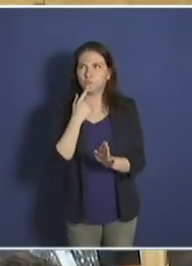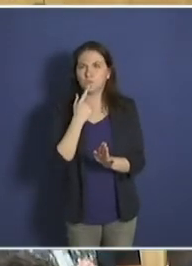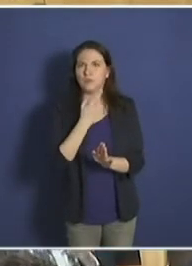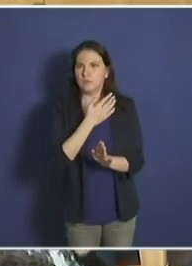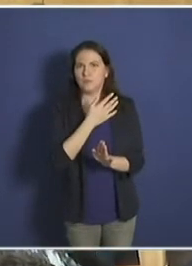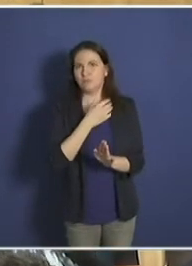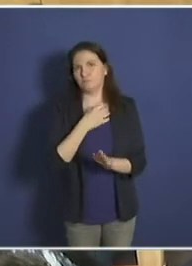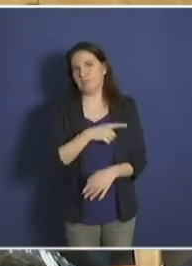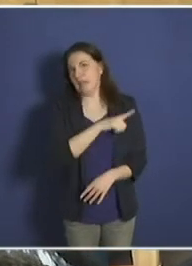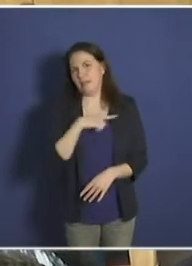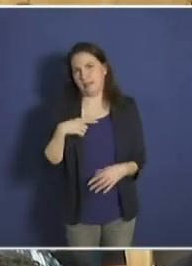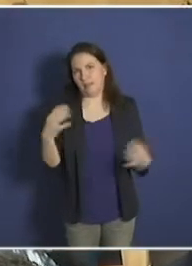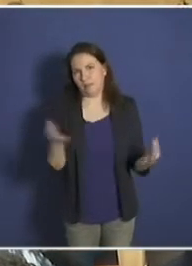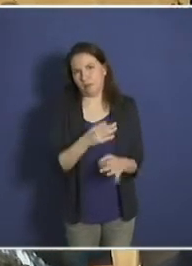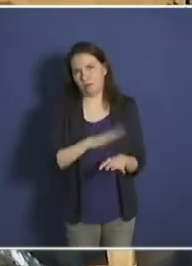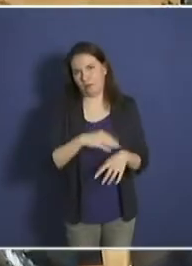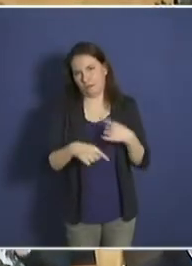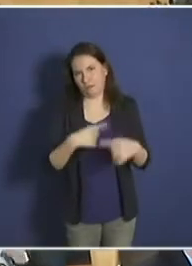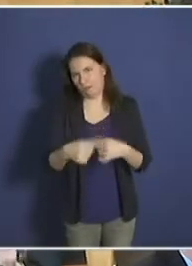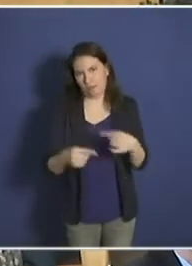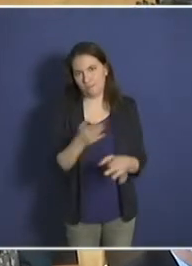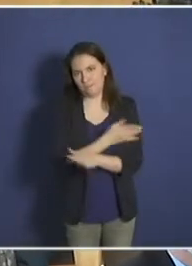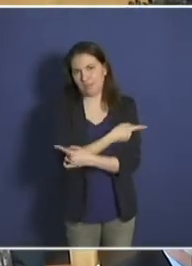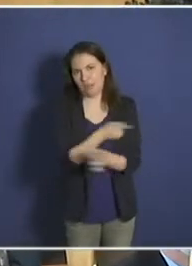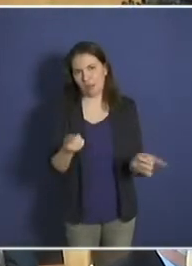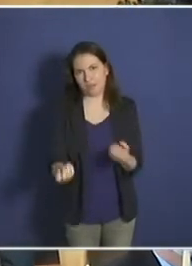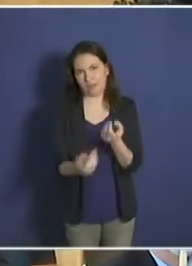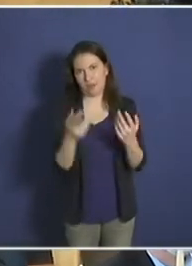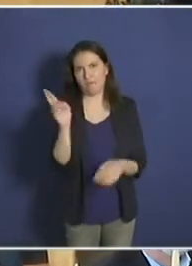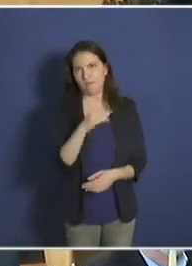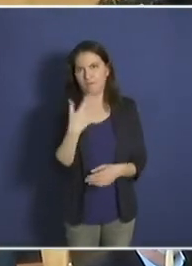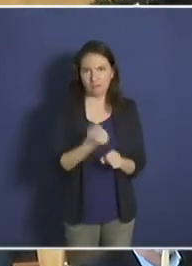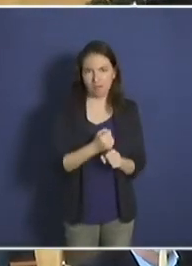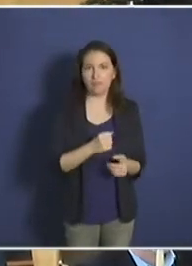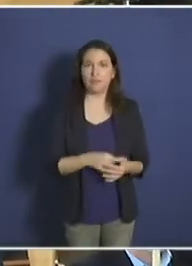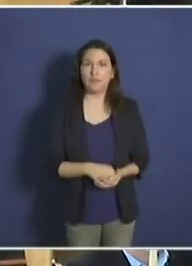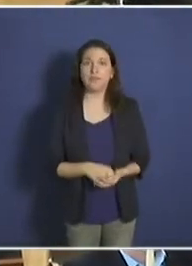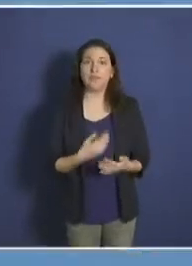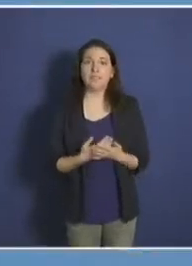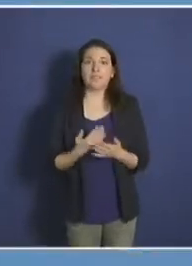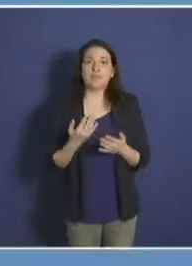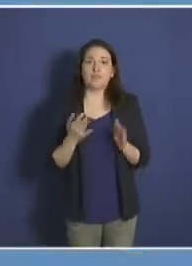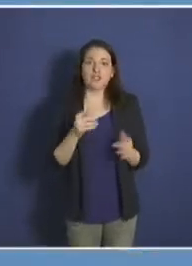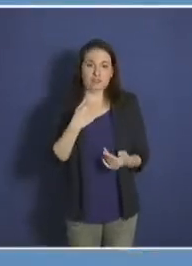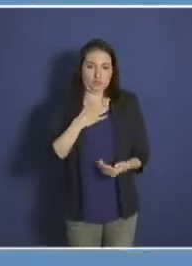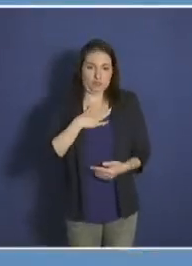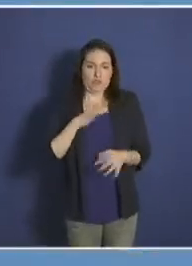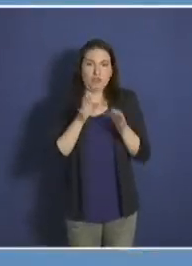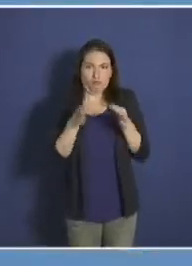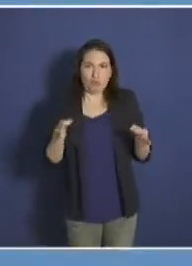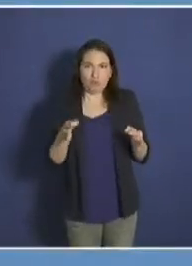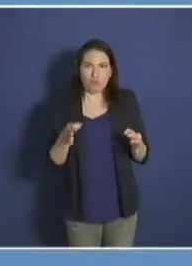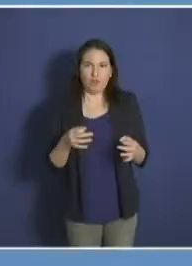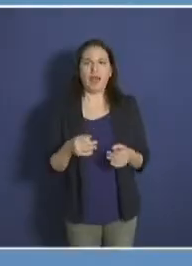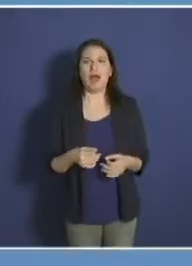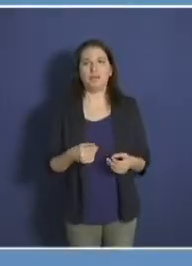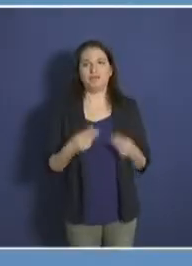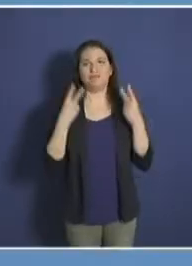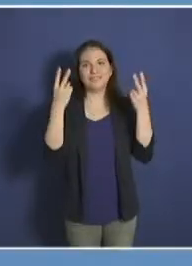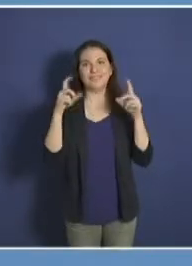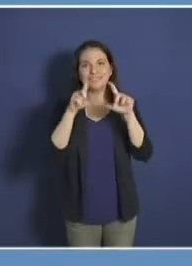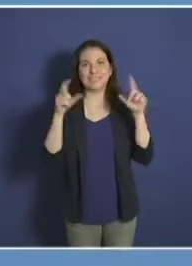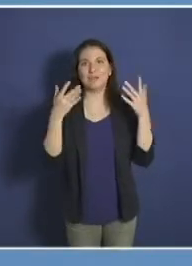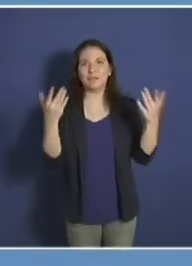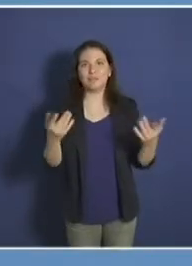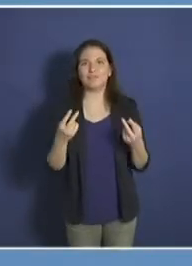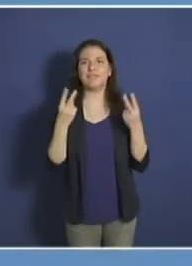einfach länger gedauert. Und deshalb kam das voraussichtlich rein. Aber der Kernsatz war, ich trete nicht wieder an, und